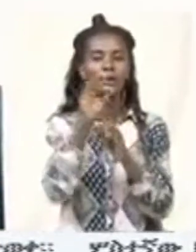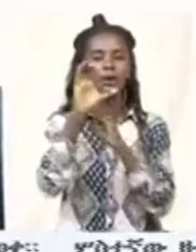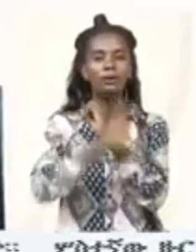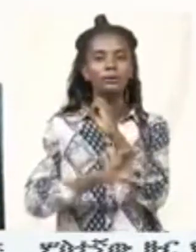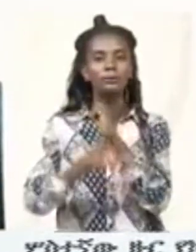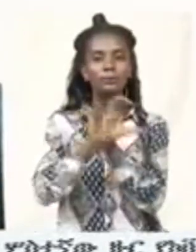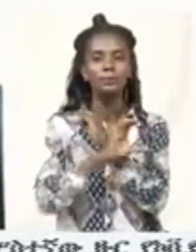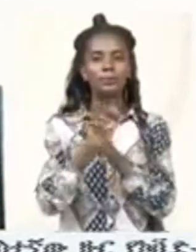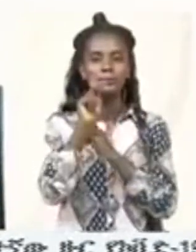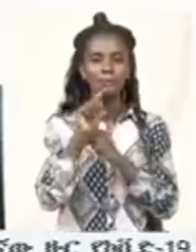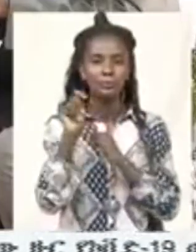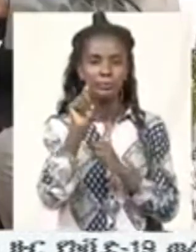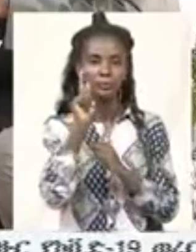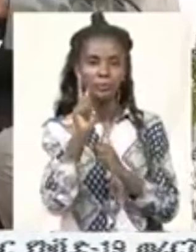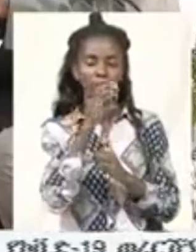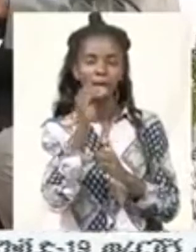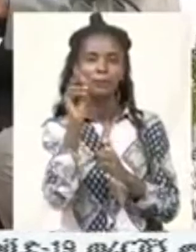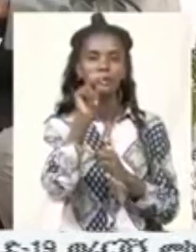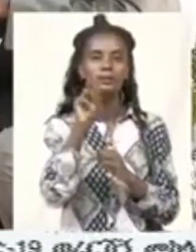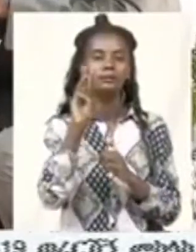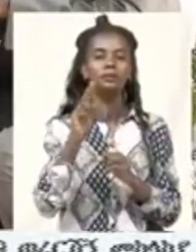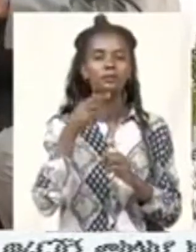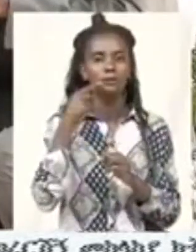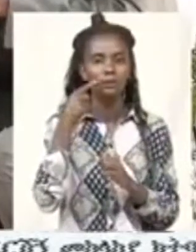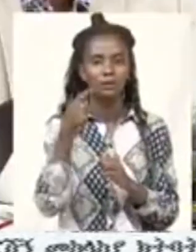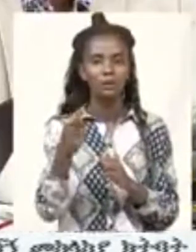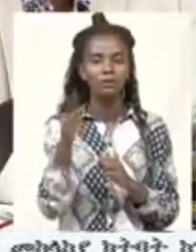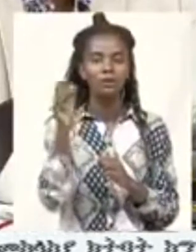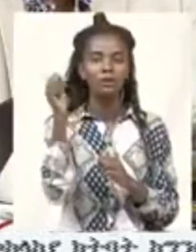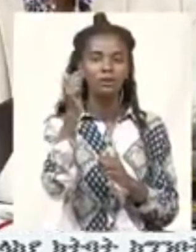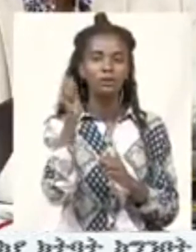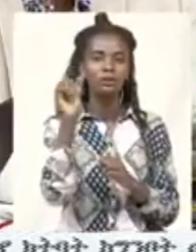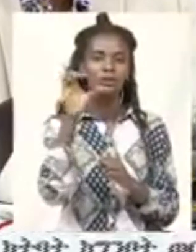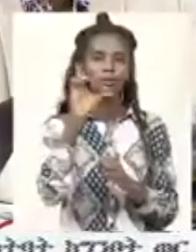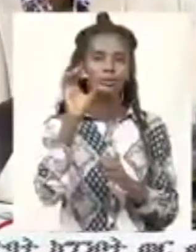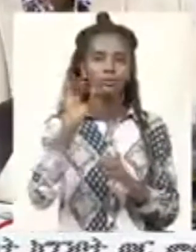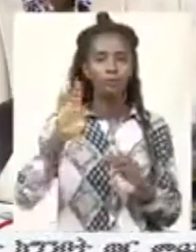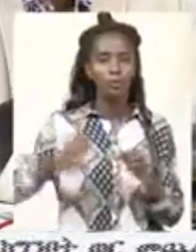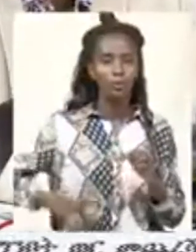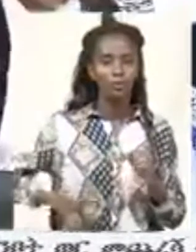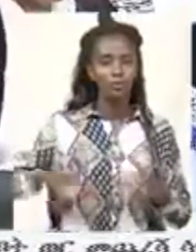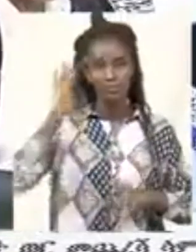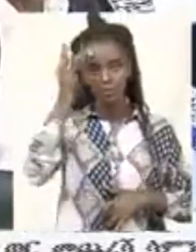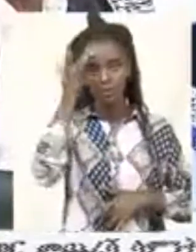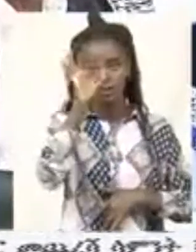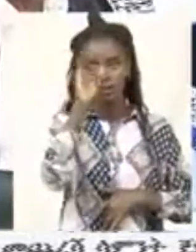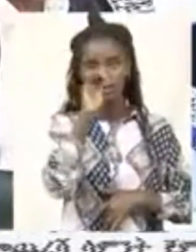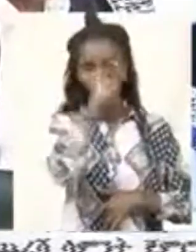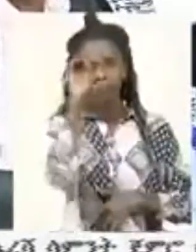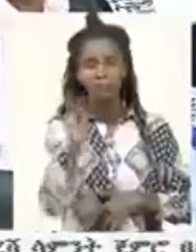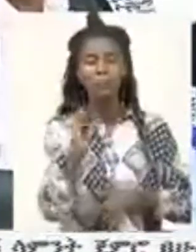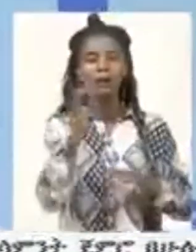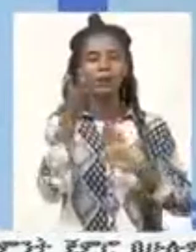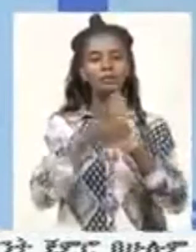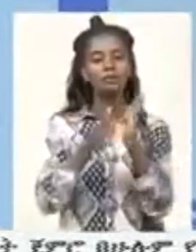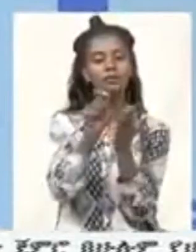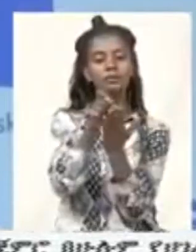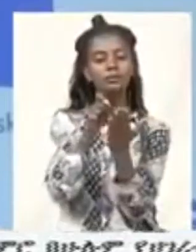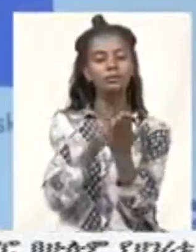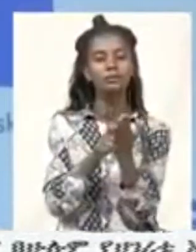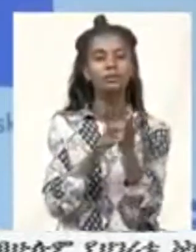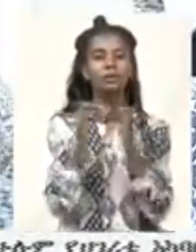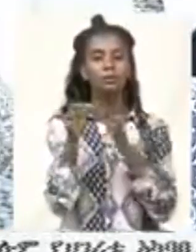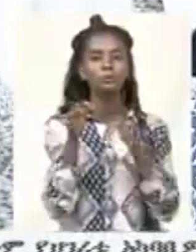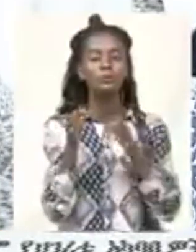ደረጃ ፔንታ 1 እና ፔንታ የተሰኙ የትክትክ፣ የኢንፍሉዌንዛ እና የጉበት በሽታ ክትባቶች ከ90 በመቶ በላይ አፈጻጸም ማስመዝገባቸው